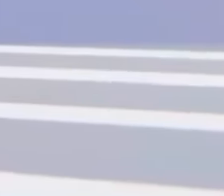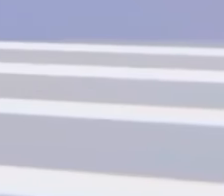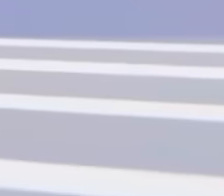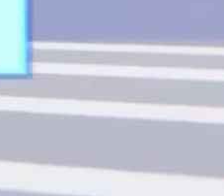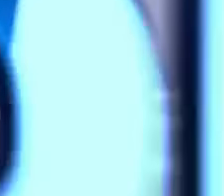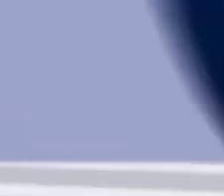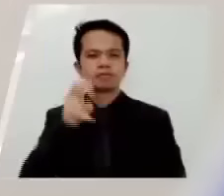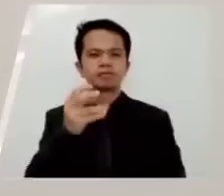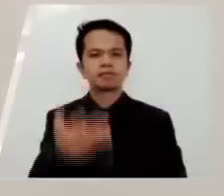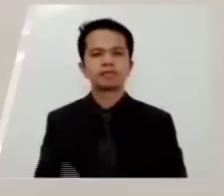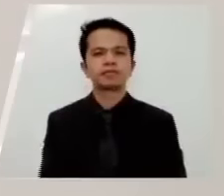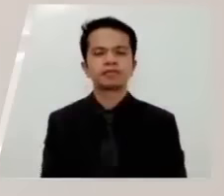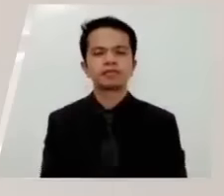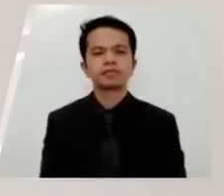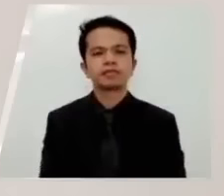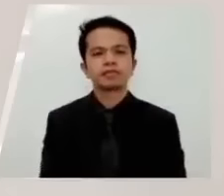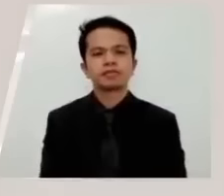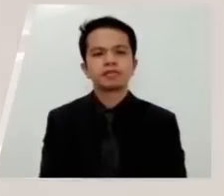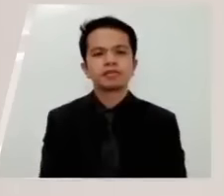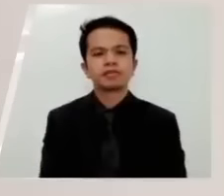Sumang.